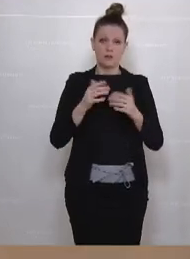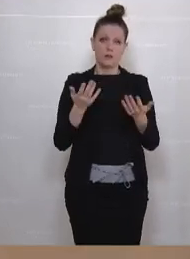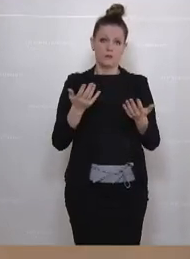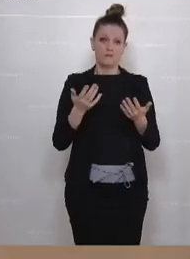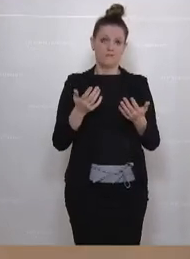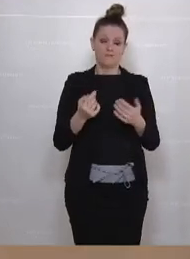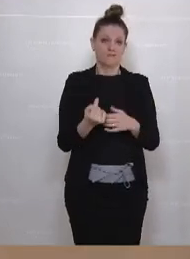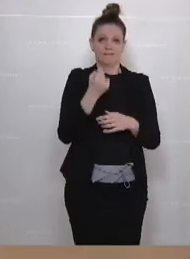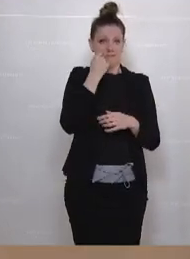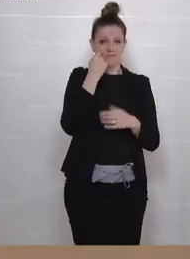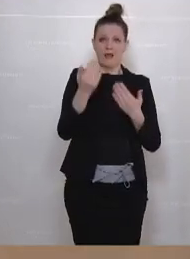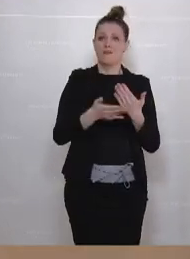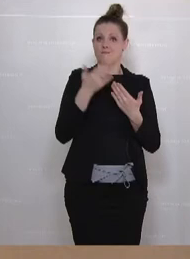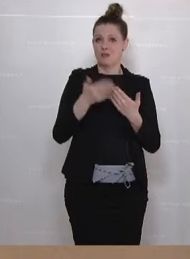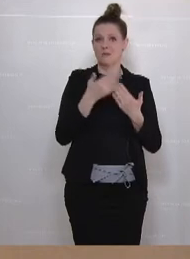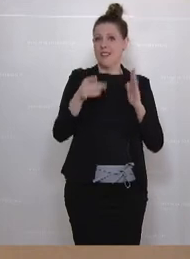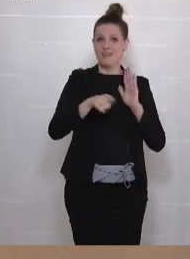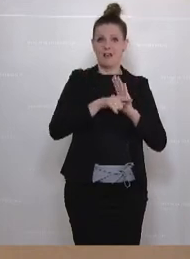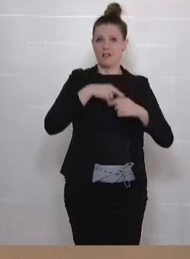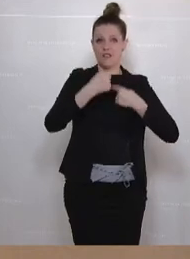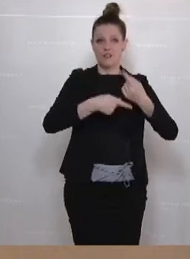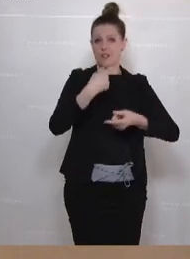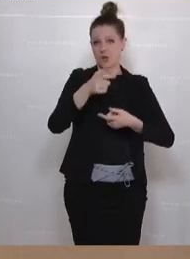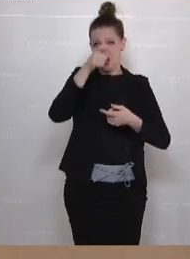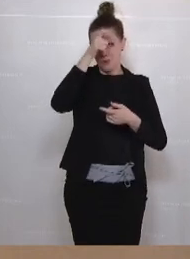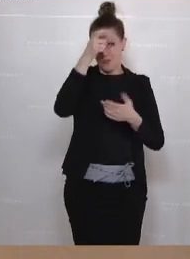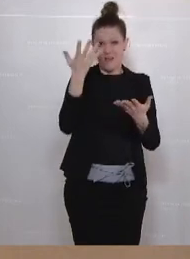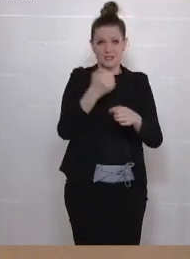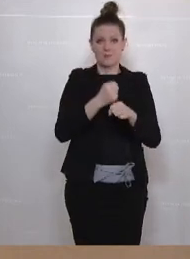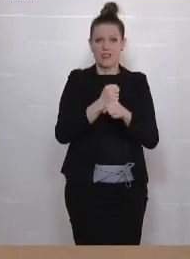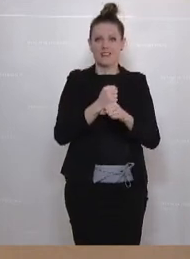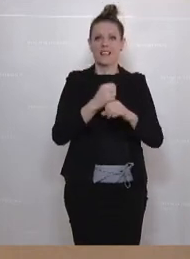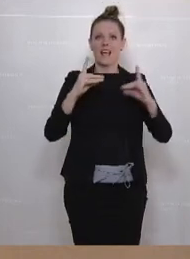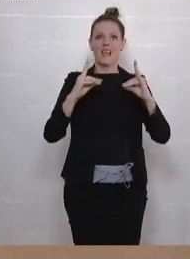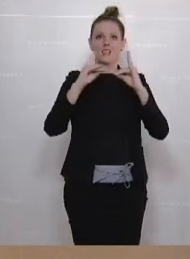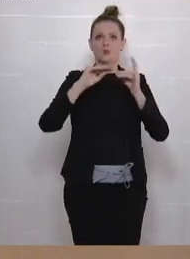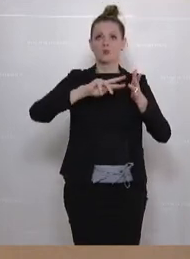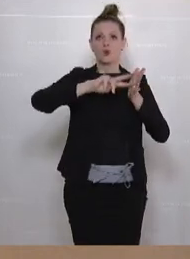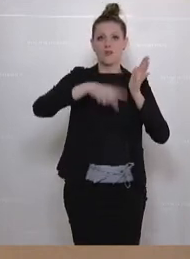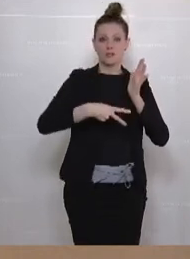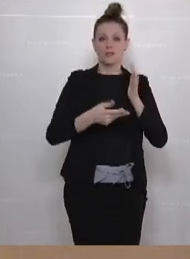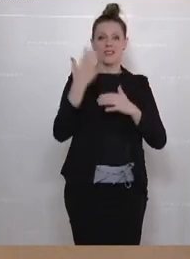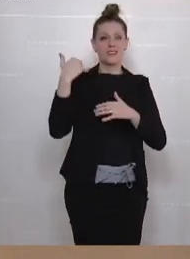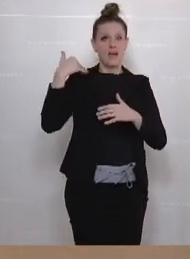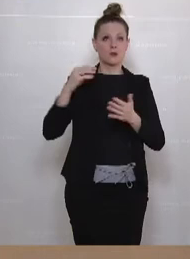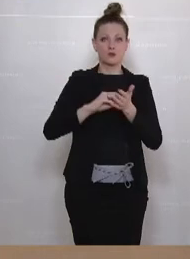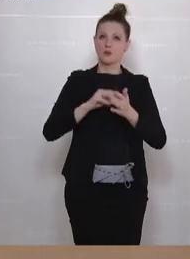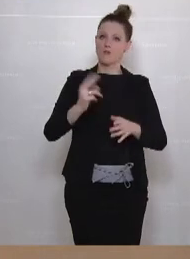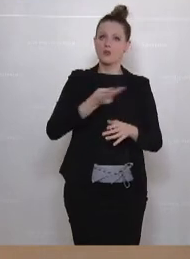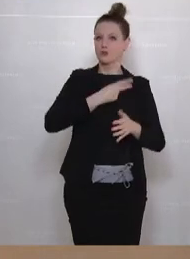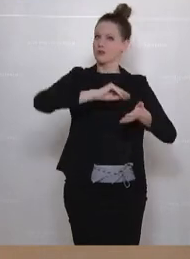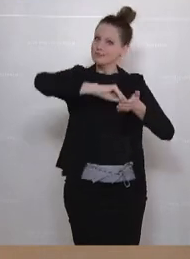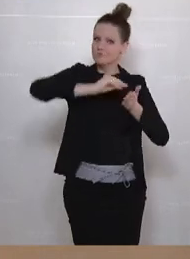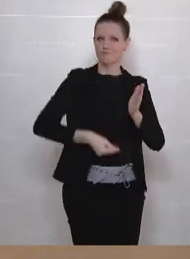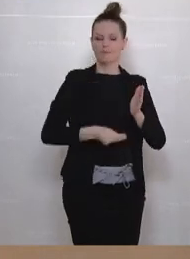ein sehr sichtbares Beispiel, was für eine negative Entwicklung die Türkei nicht durchlaufen ist. Das war die Istanbul-Konvention, die wurde noch von Davutoglu sozusagen voller Stolz